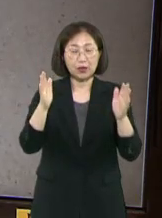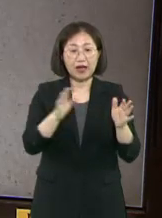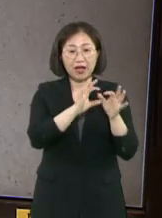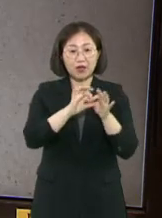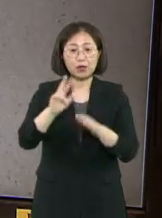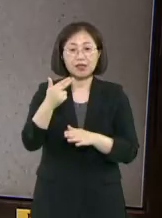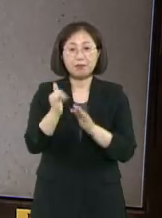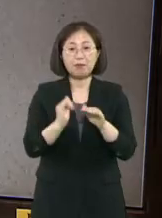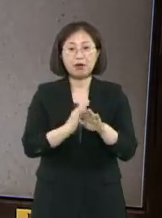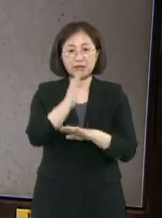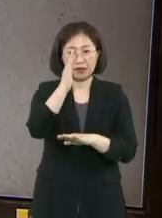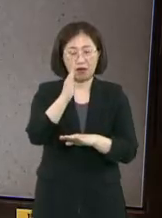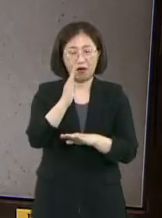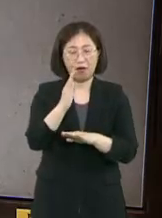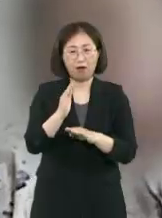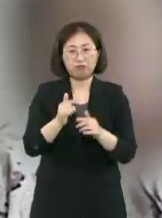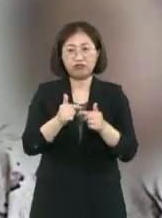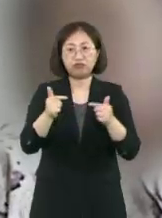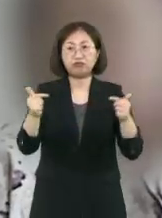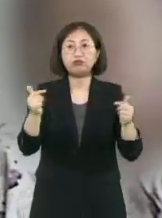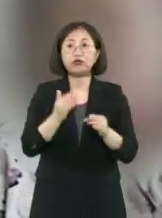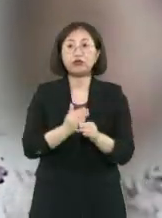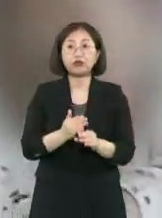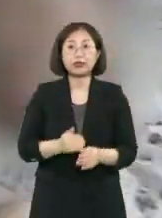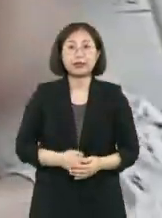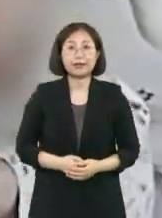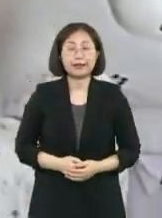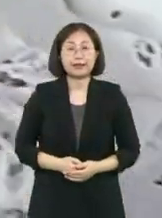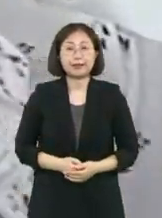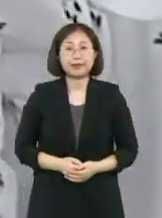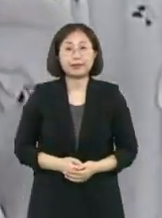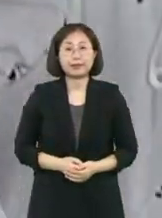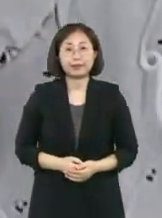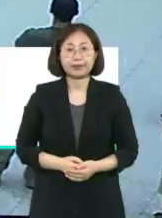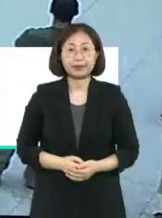등 급격한 증가세를 보이고 있습니다.